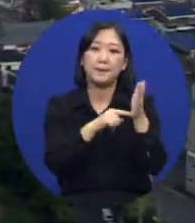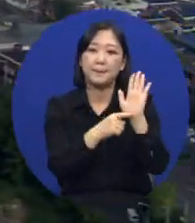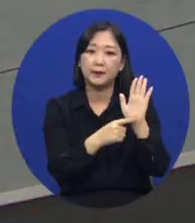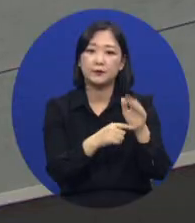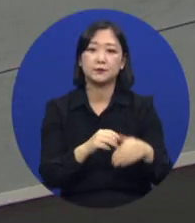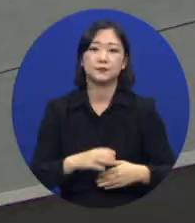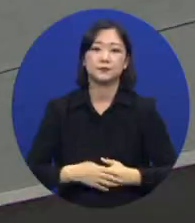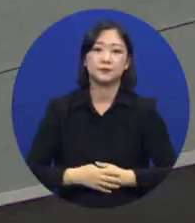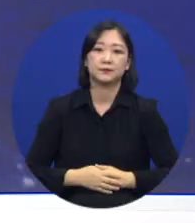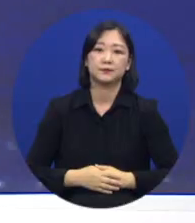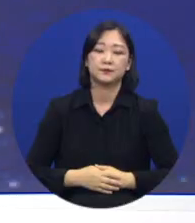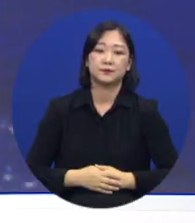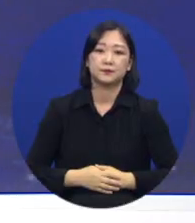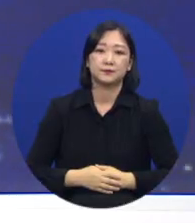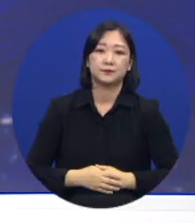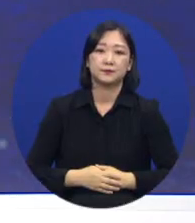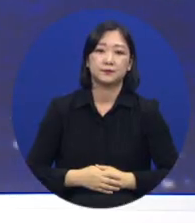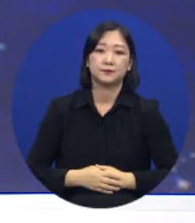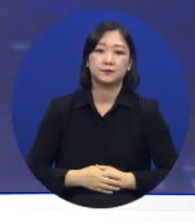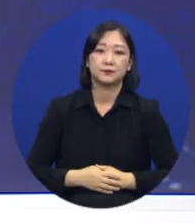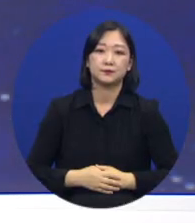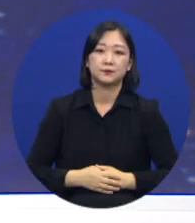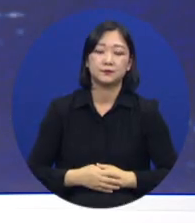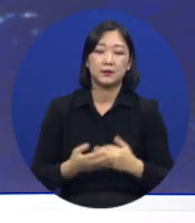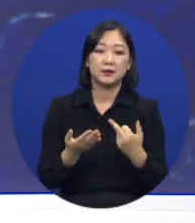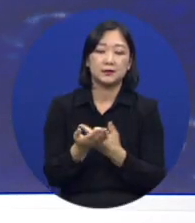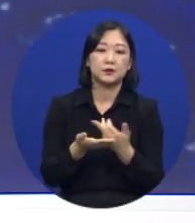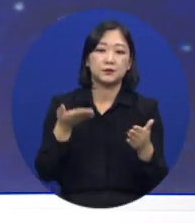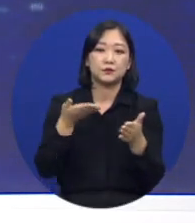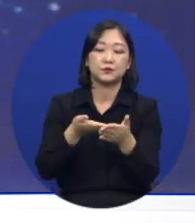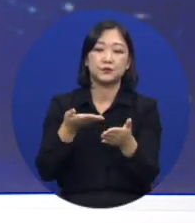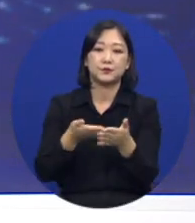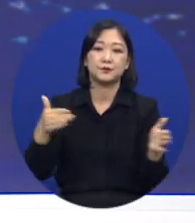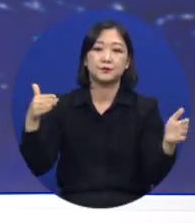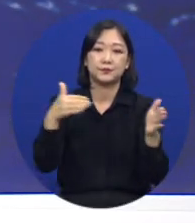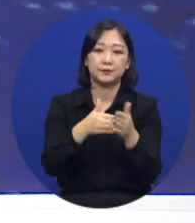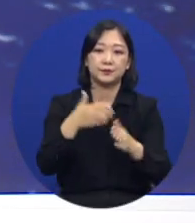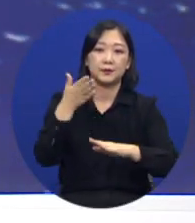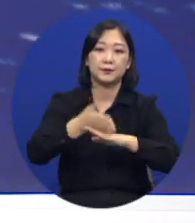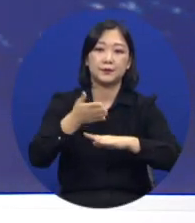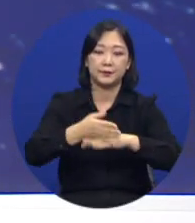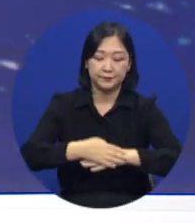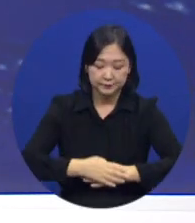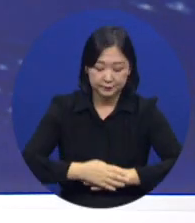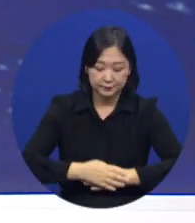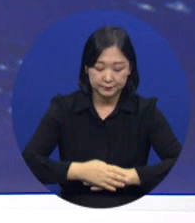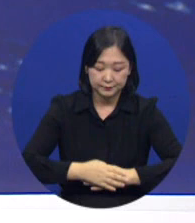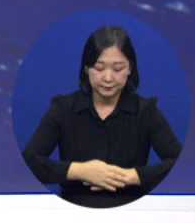밝혔습니다. 뉴스데스크 제주를 마칩니다. 여러분 고맙습니다.